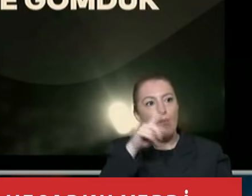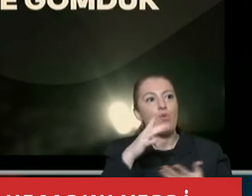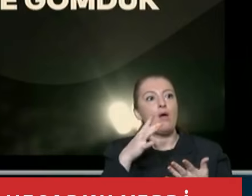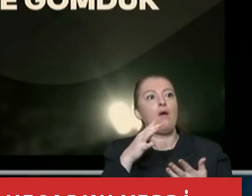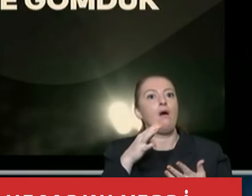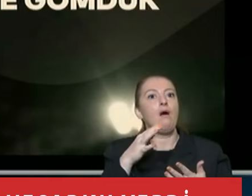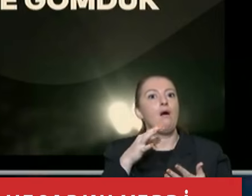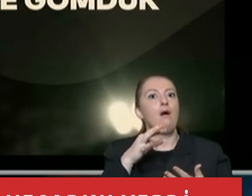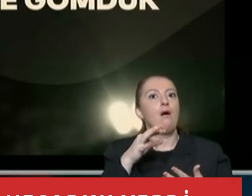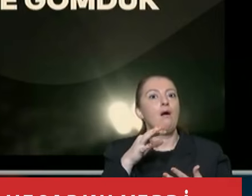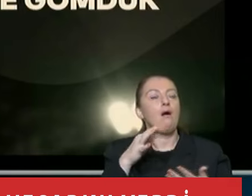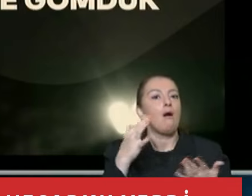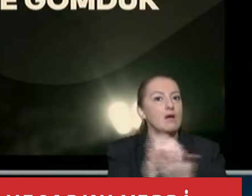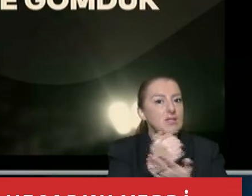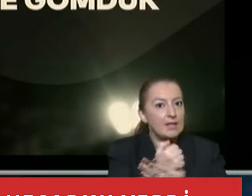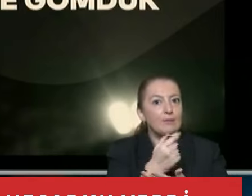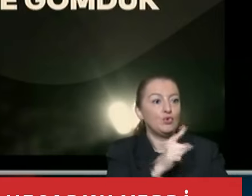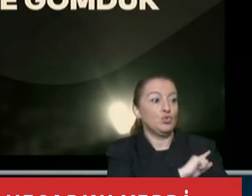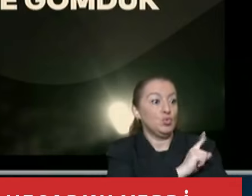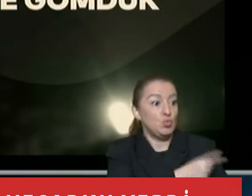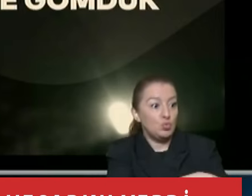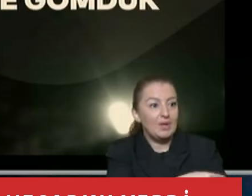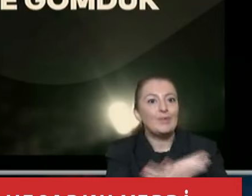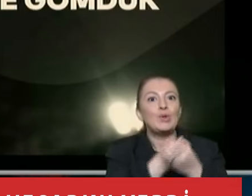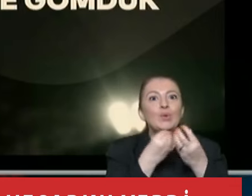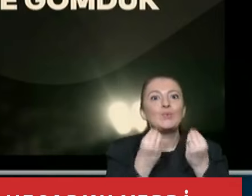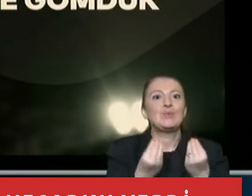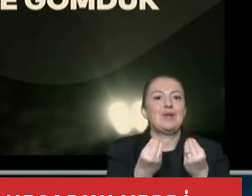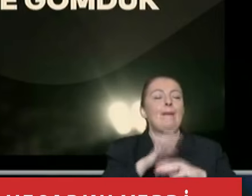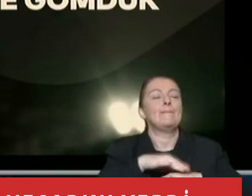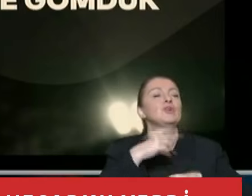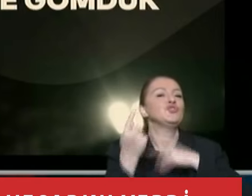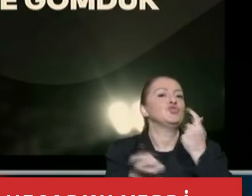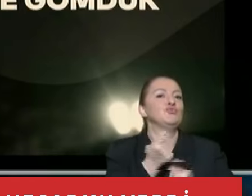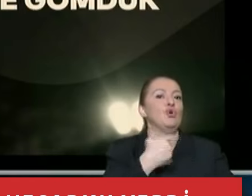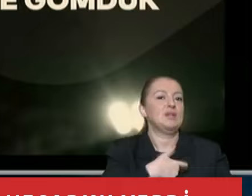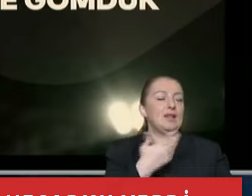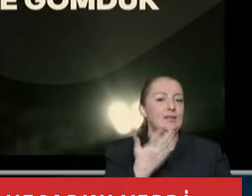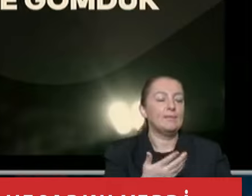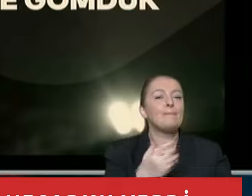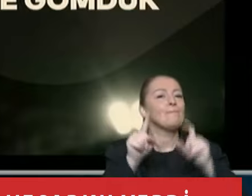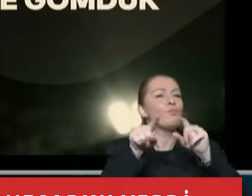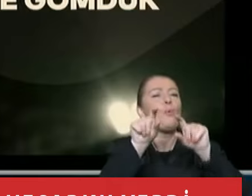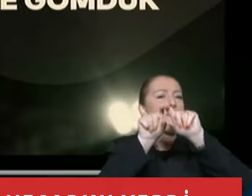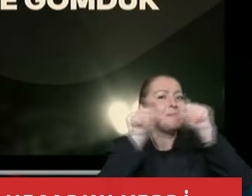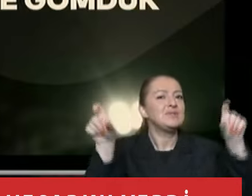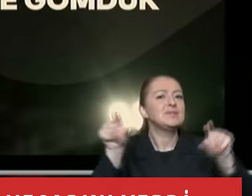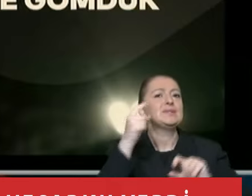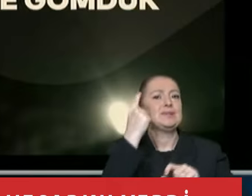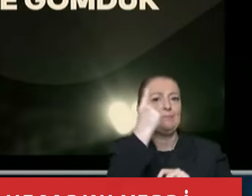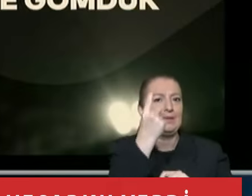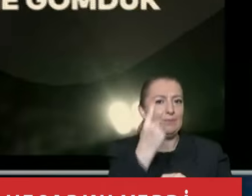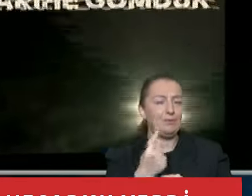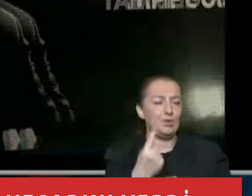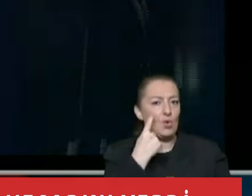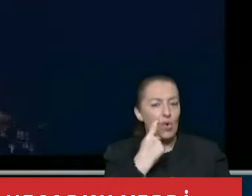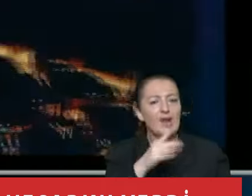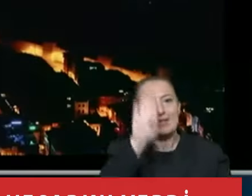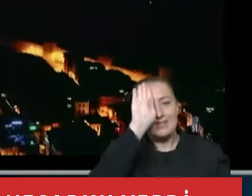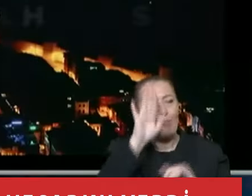da güçlendirip pekiştirmeye çalıştığımız özelliklerdir bu başlıkların Aslında her biri İstanbul'u